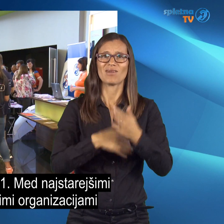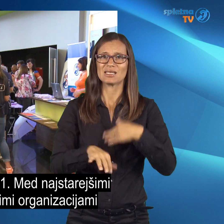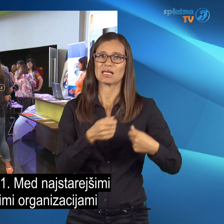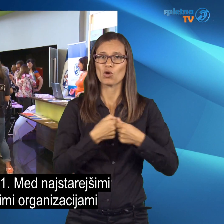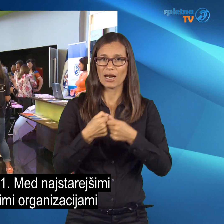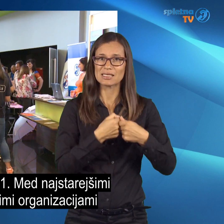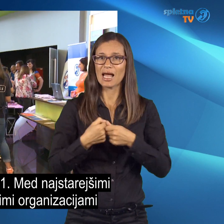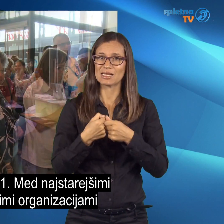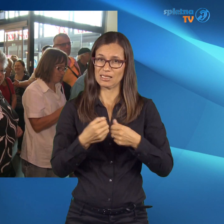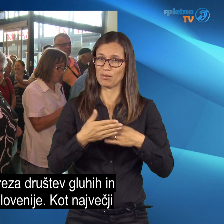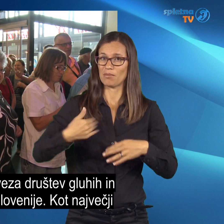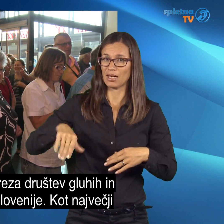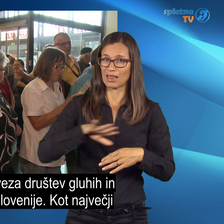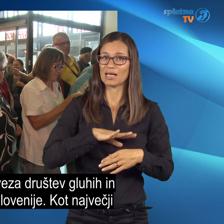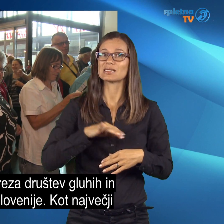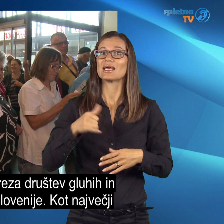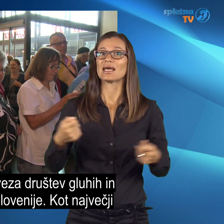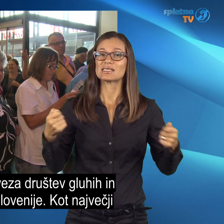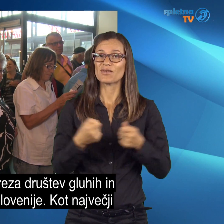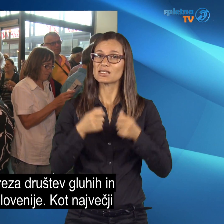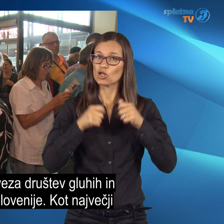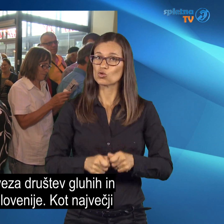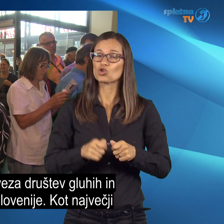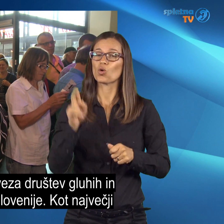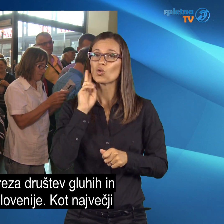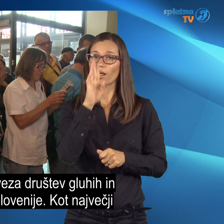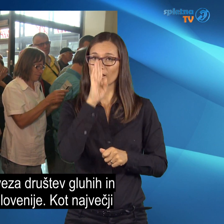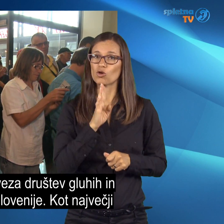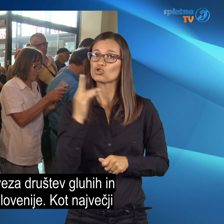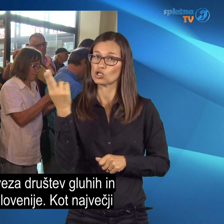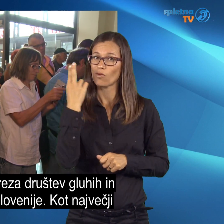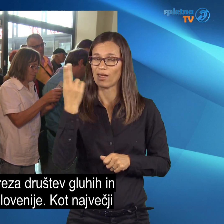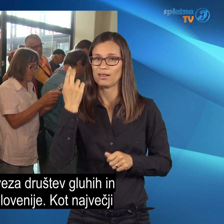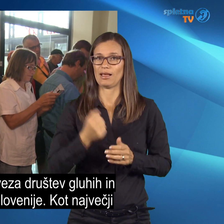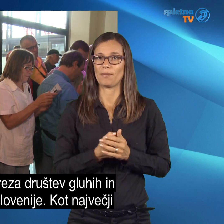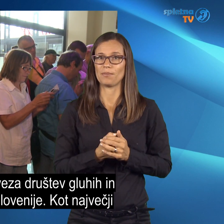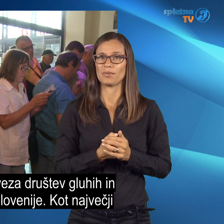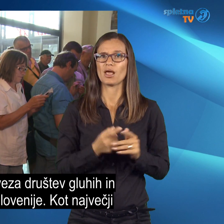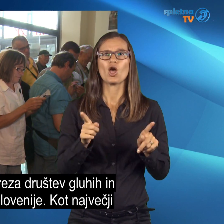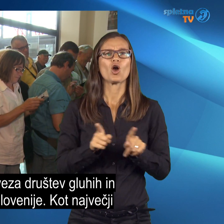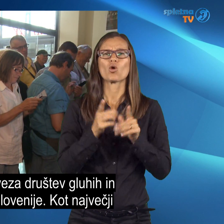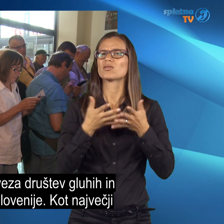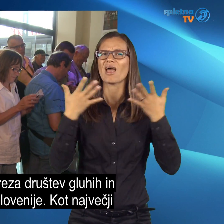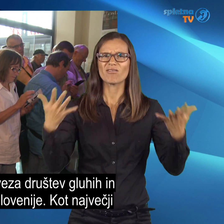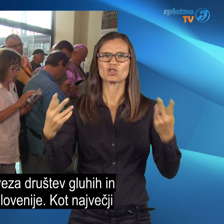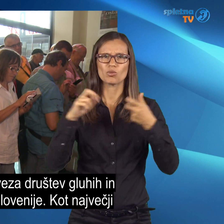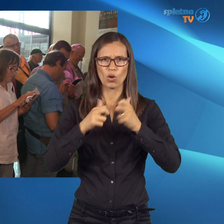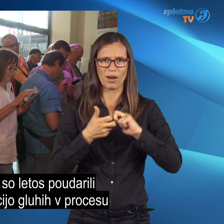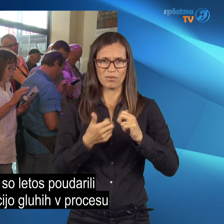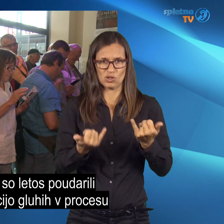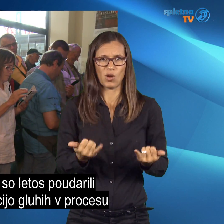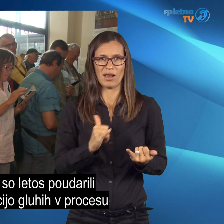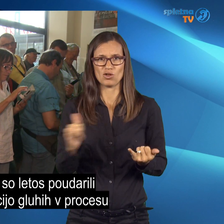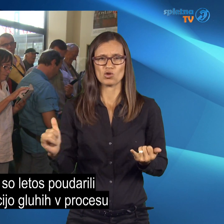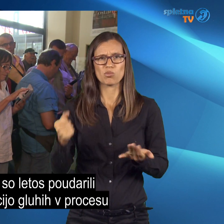invalidskimi organizacijami pri nas je Zveza društev gluhih in naglušnih Slovenije. Kot največji problem